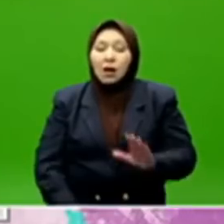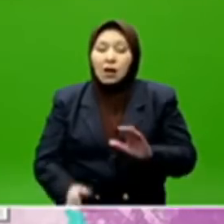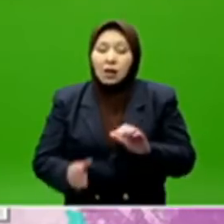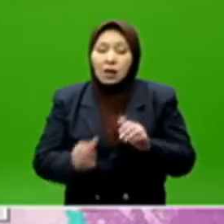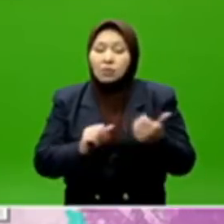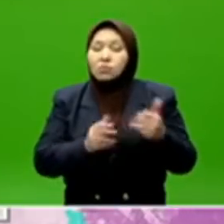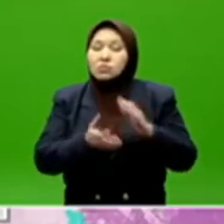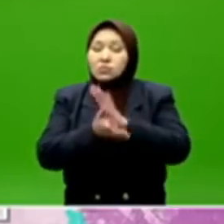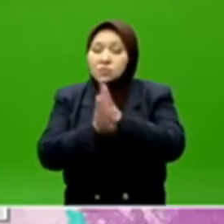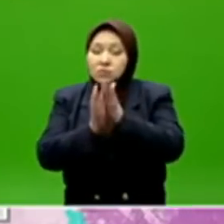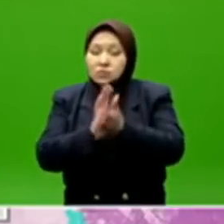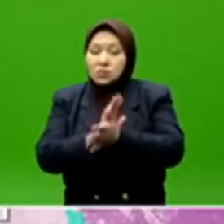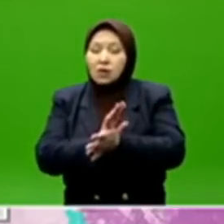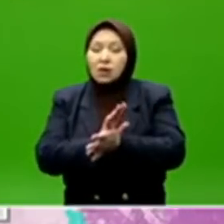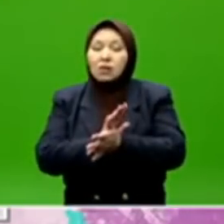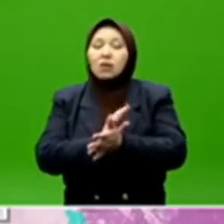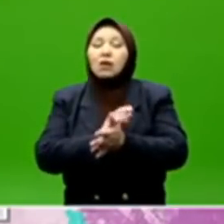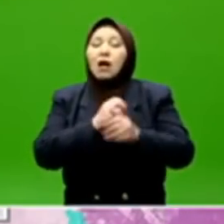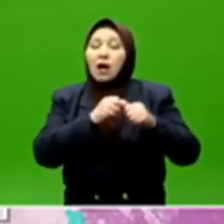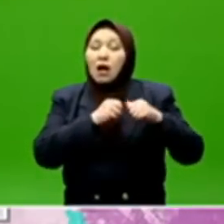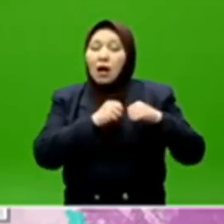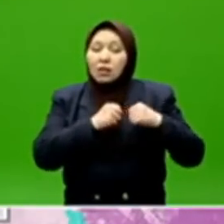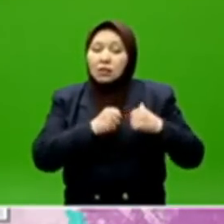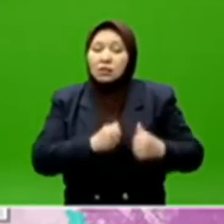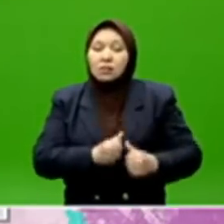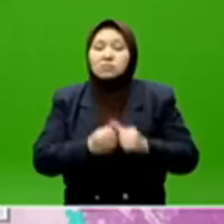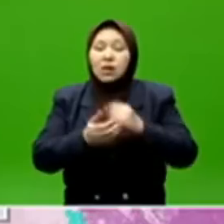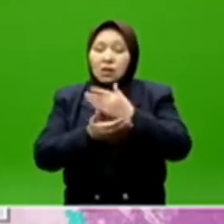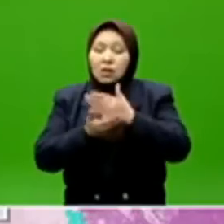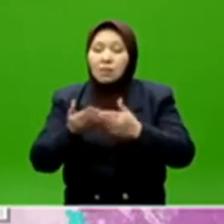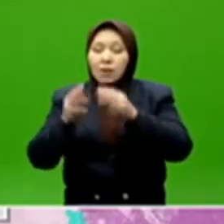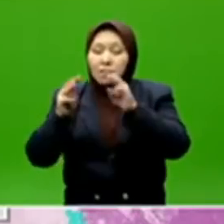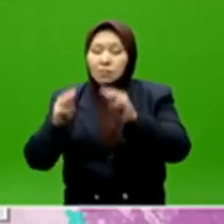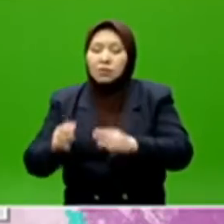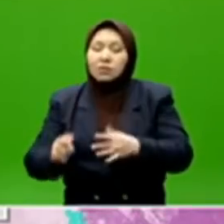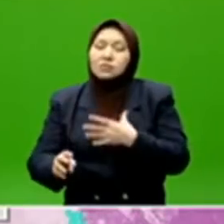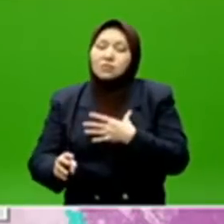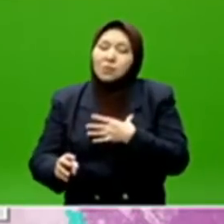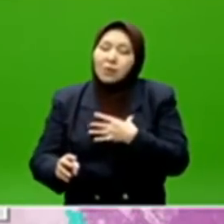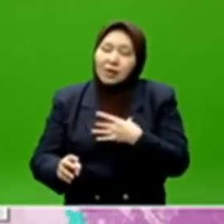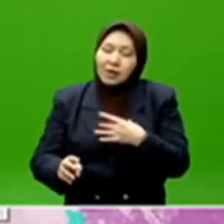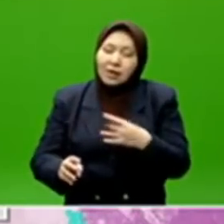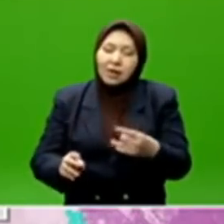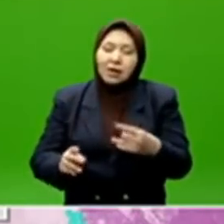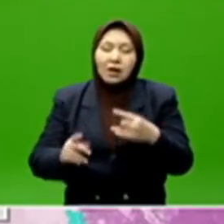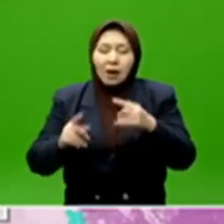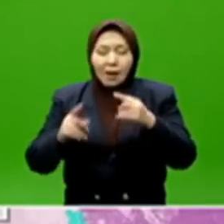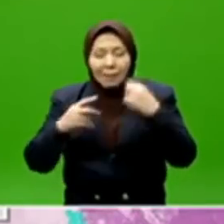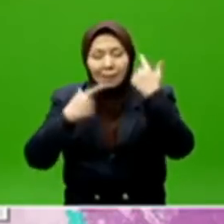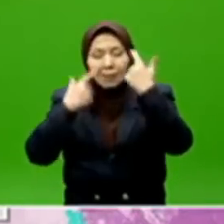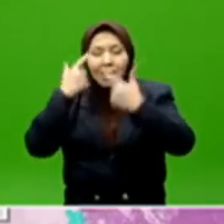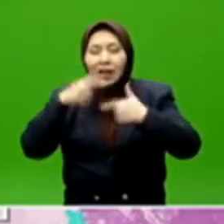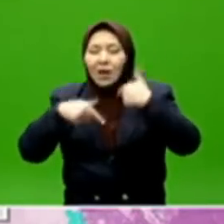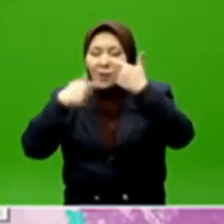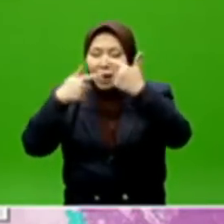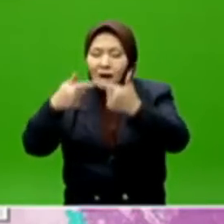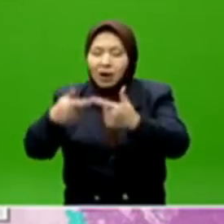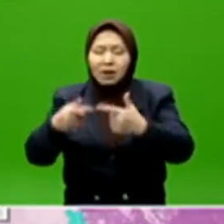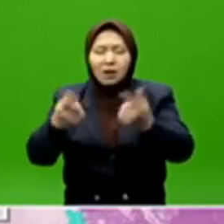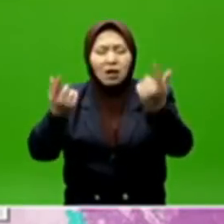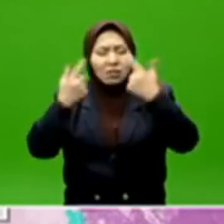faj'al afidatan minan nasi tahwi